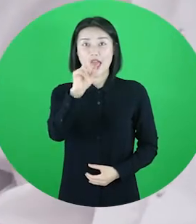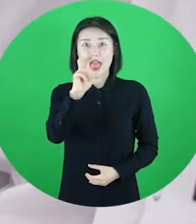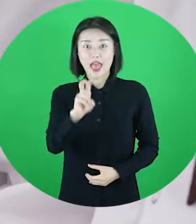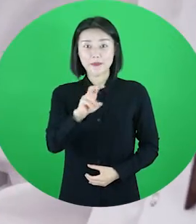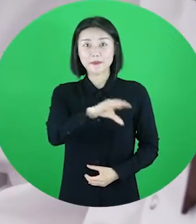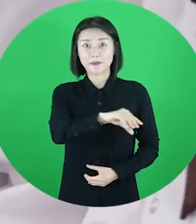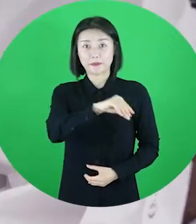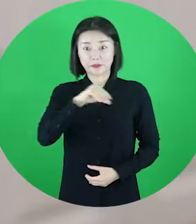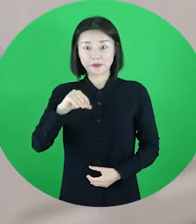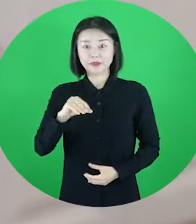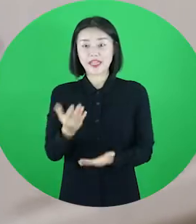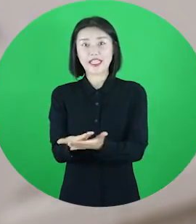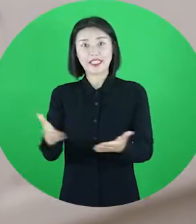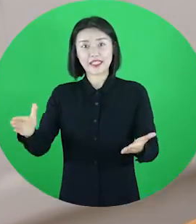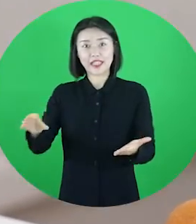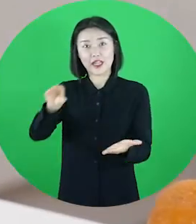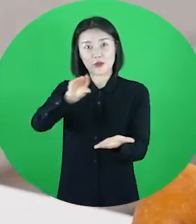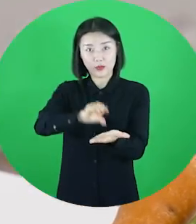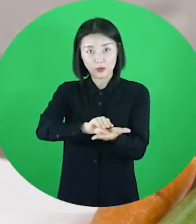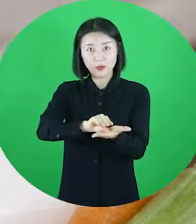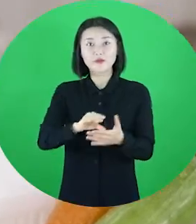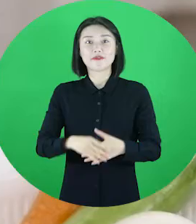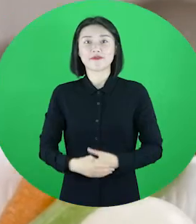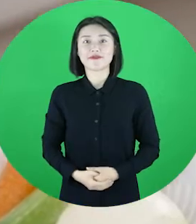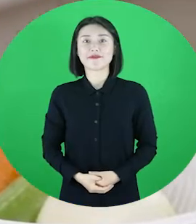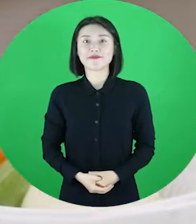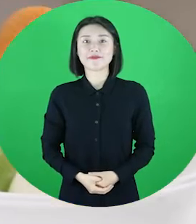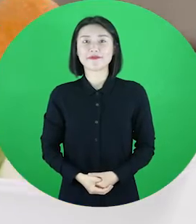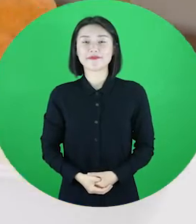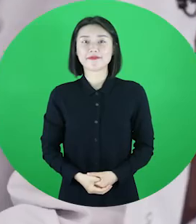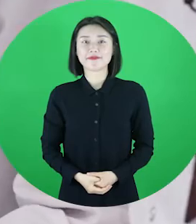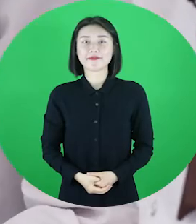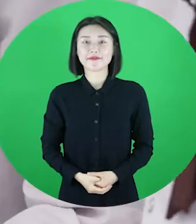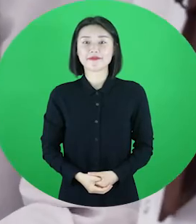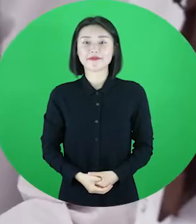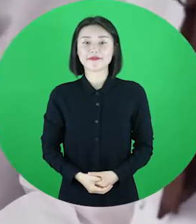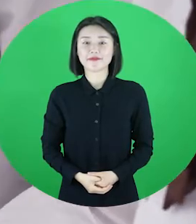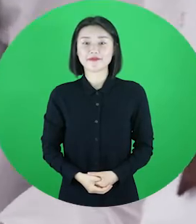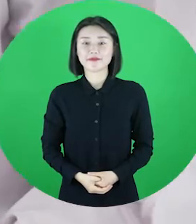꺼내서 여기 접시 위에 두도록 하겠습니다.